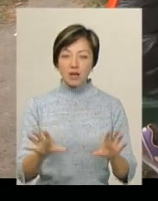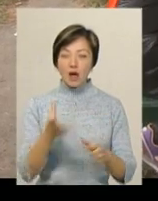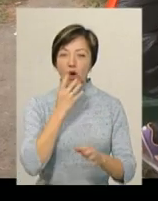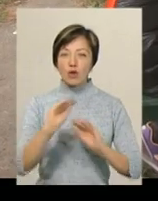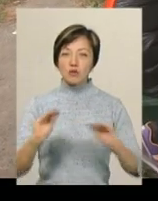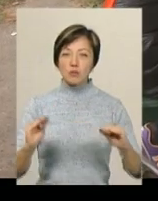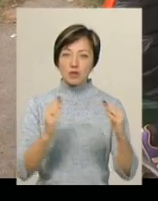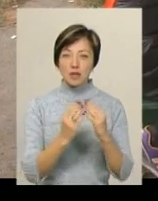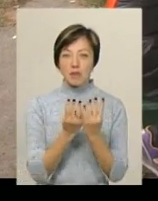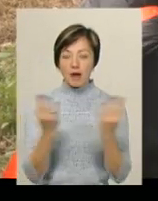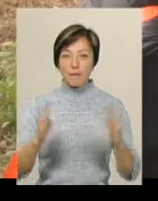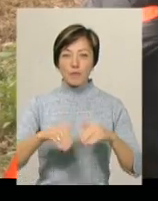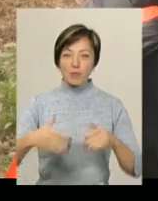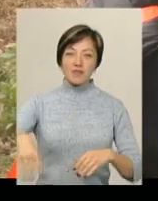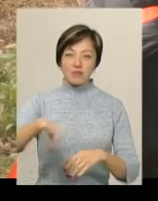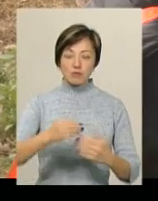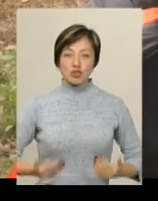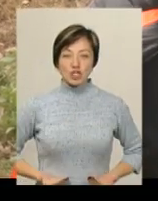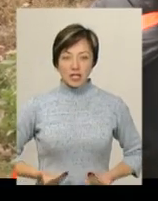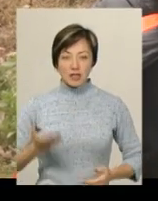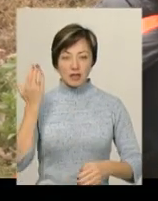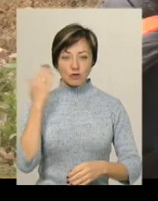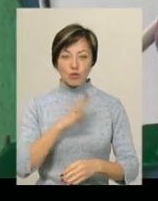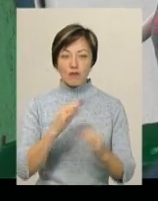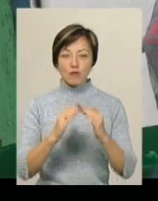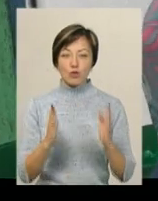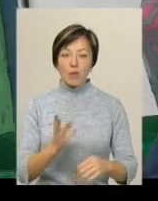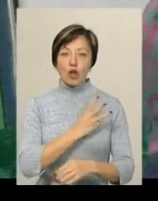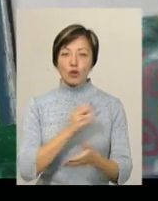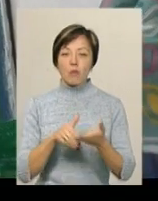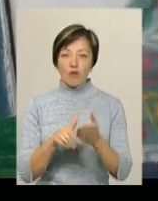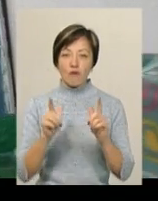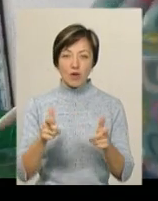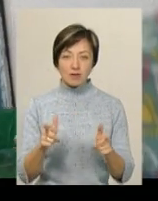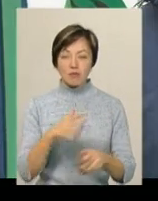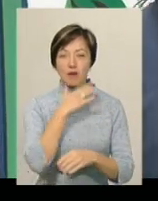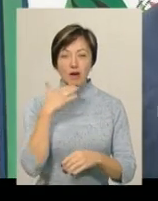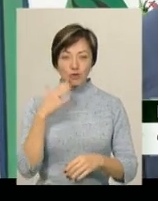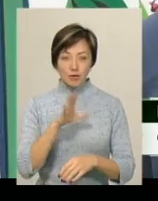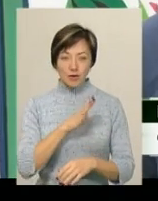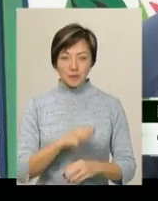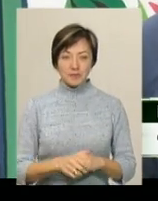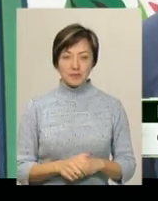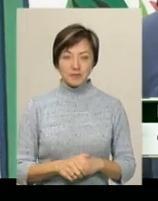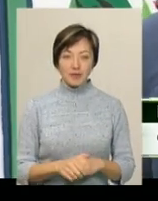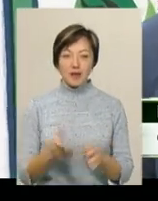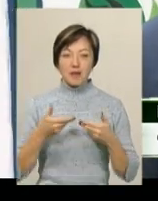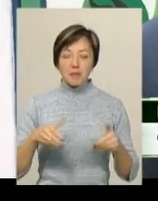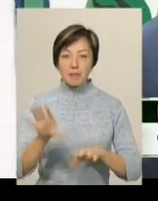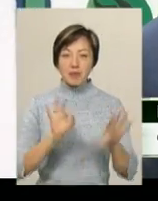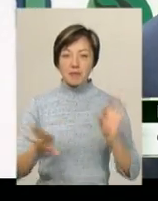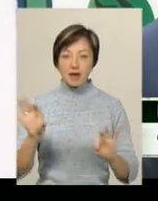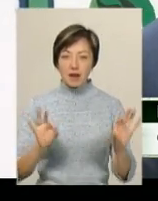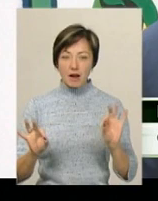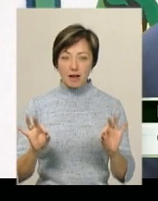оздобити оселю чи паркан пропонували всім жителям, які на той час були вдома. Добровольців, каже голова, не бракувало. Ми підбирали всі разом